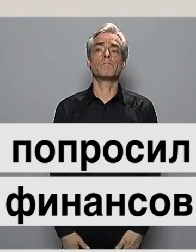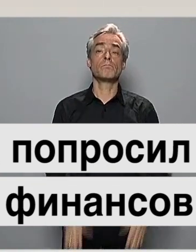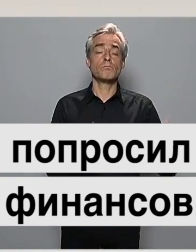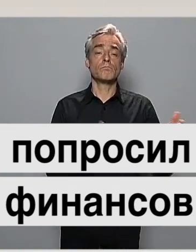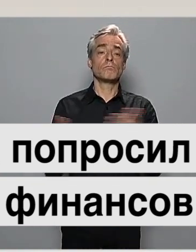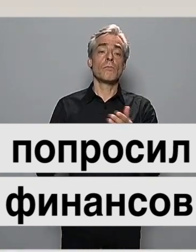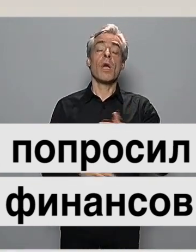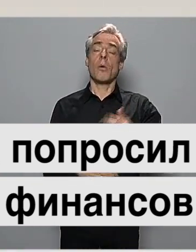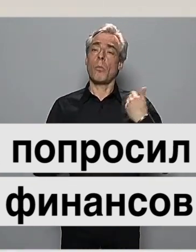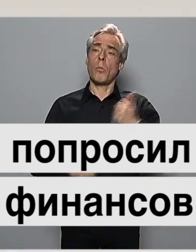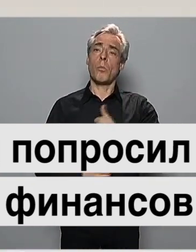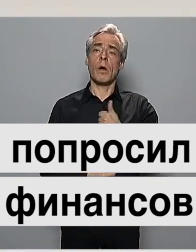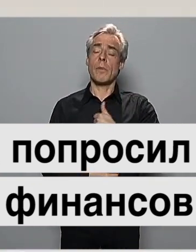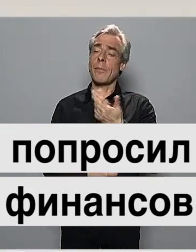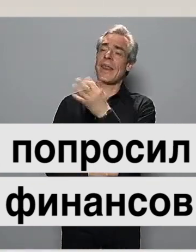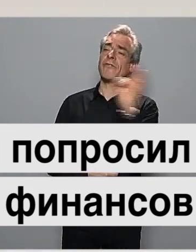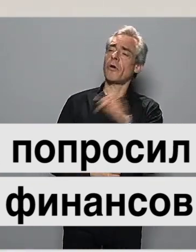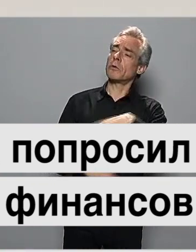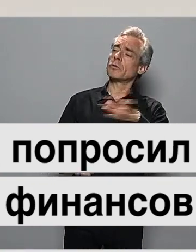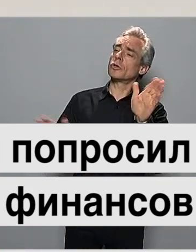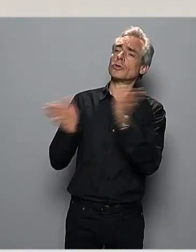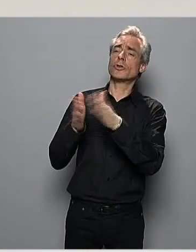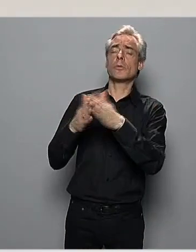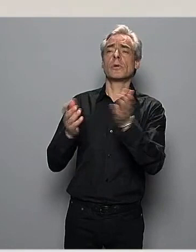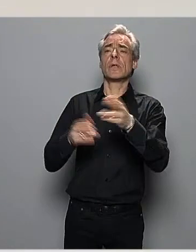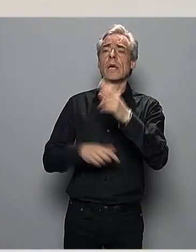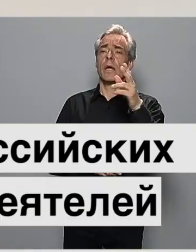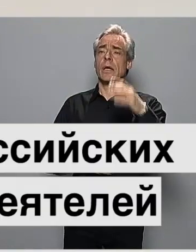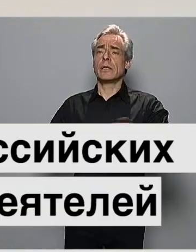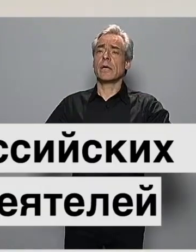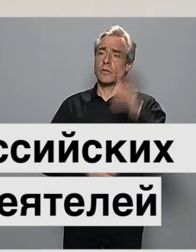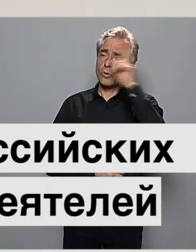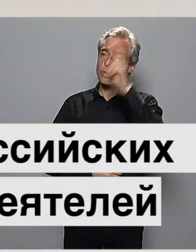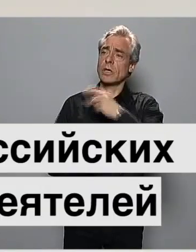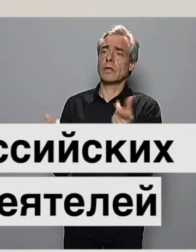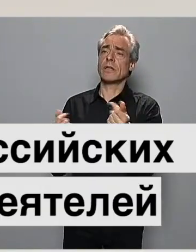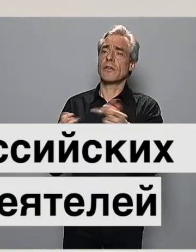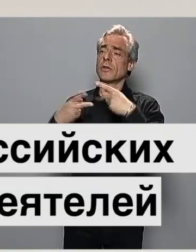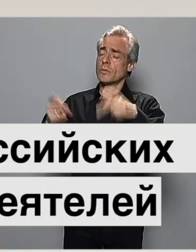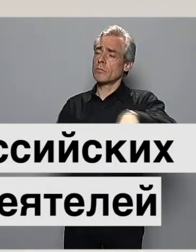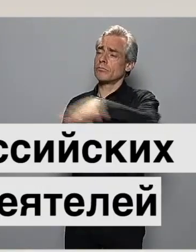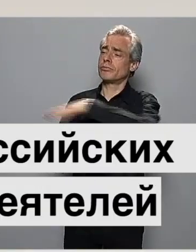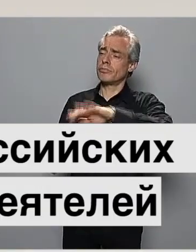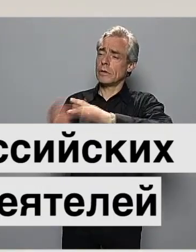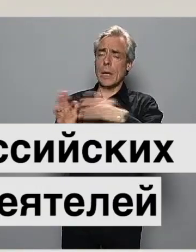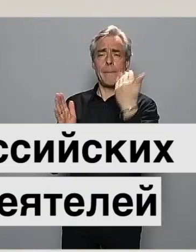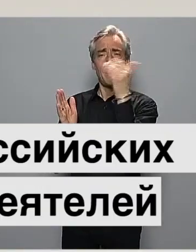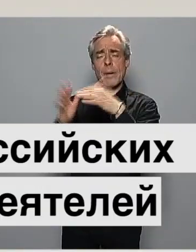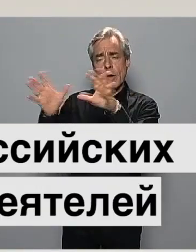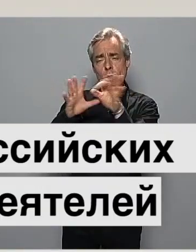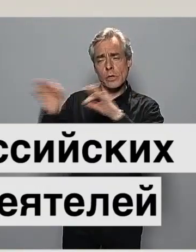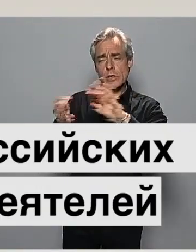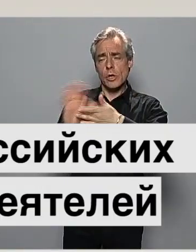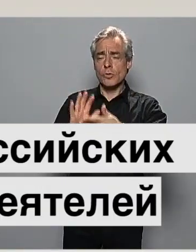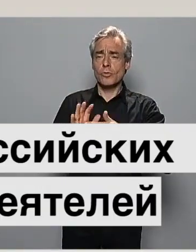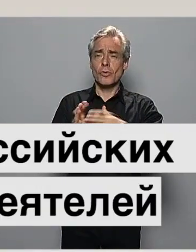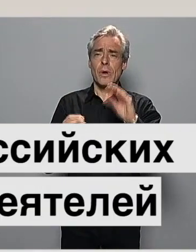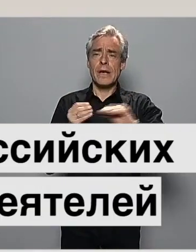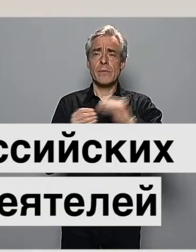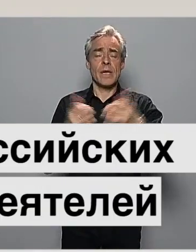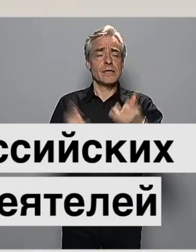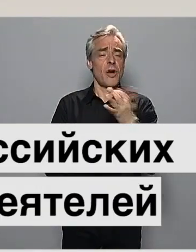Au niveau national, j'ai demandé à la Direction générale des finances publiques de recenser l'intégralité des biens en